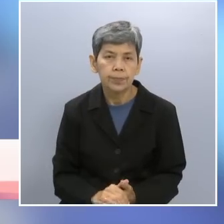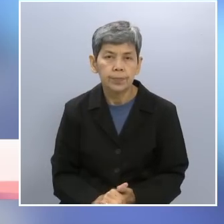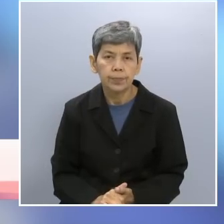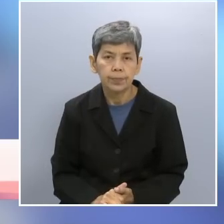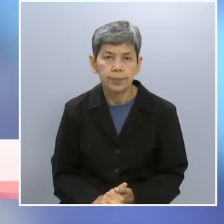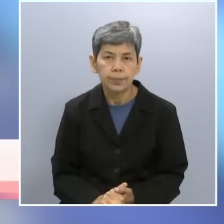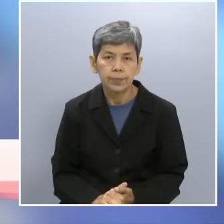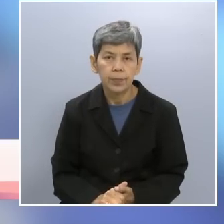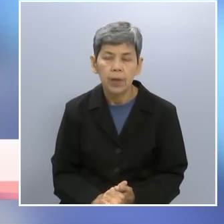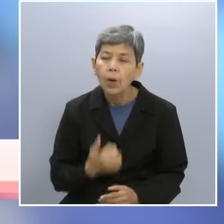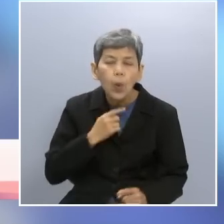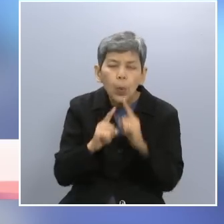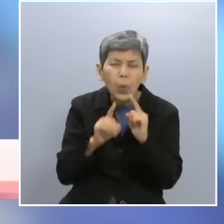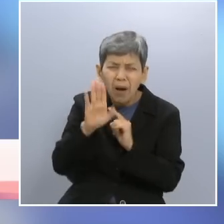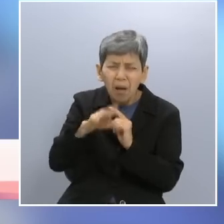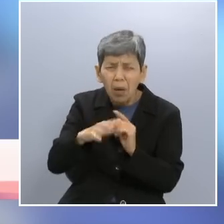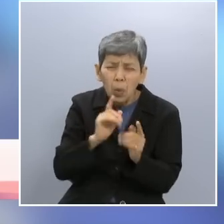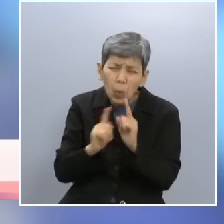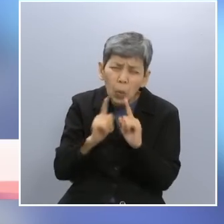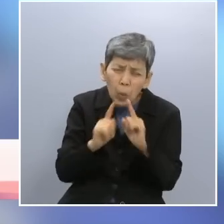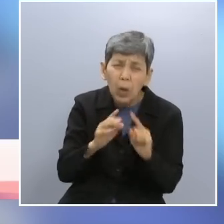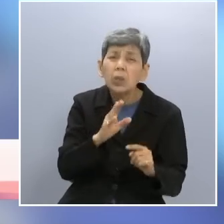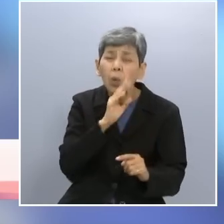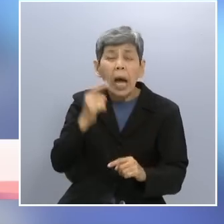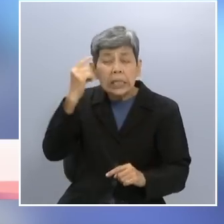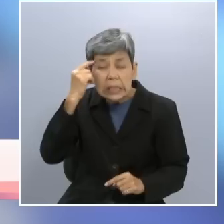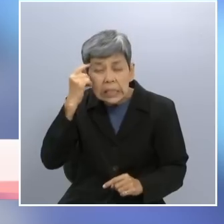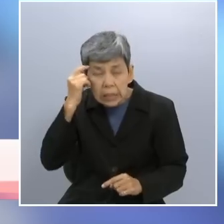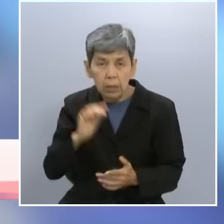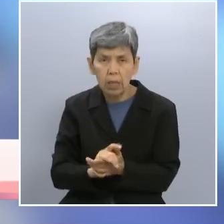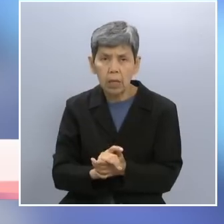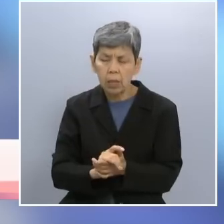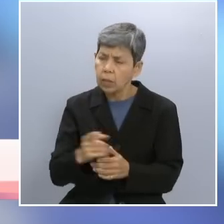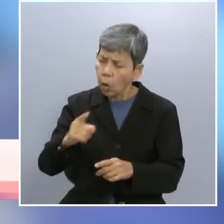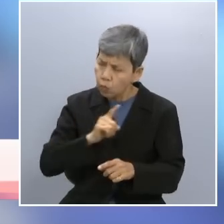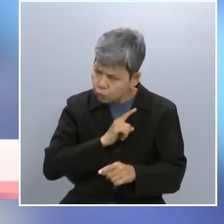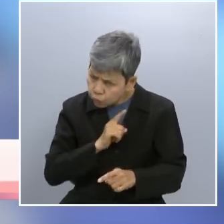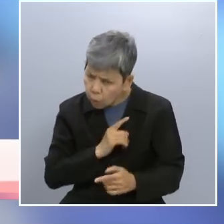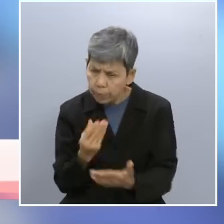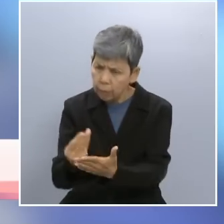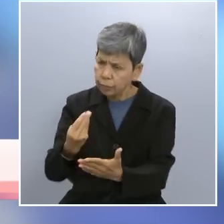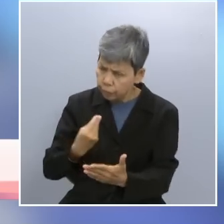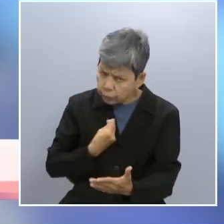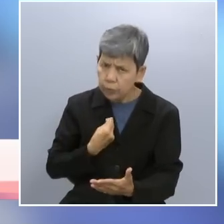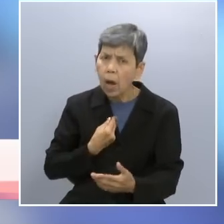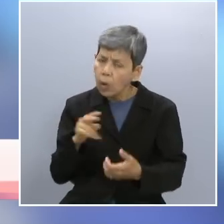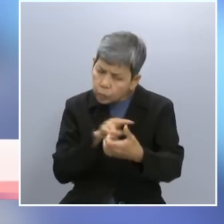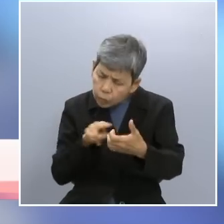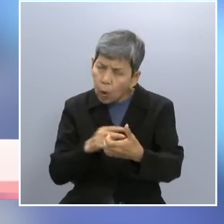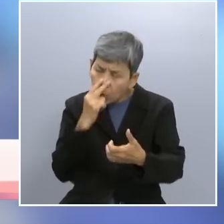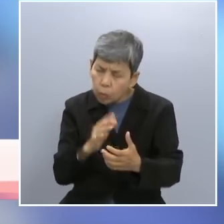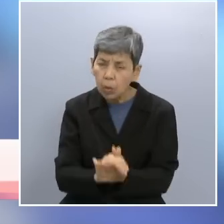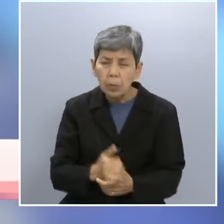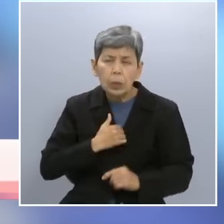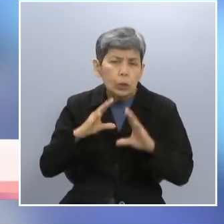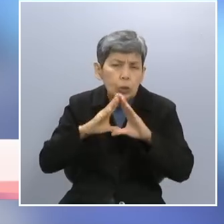ไม่เหมือนตอนมาพูดมาเอาถ้าคนคิดได้นะเขาต้องรับทัก ต้องอ่าน ไม่ใช่เ